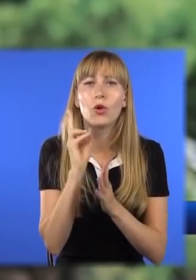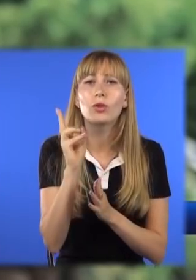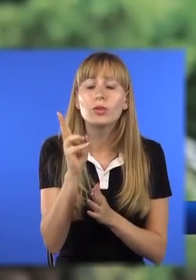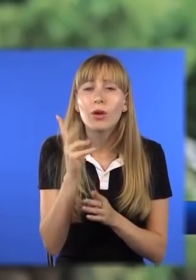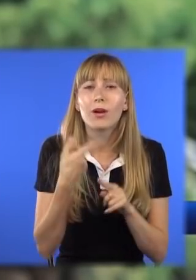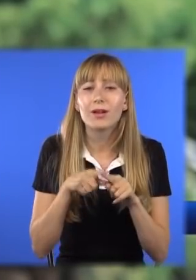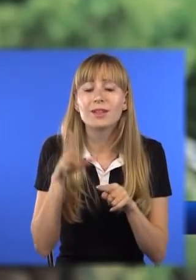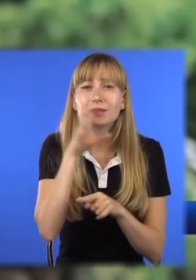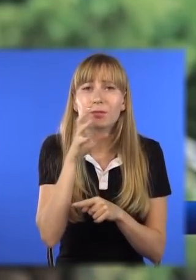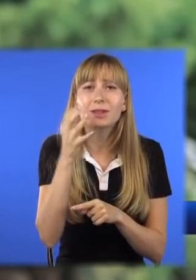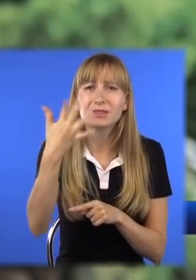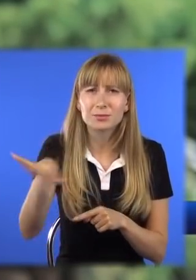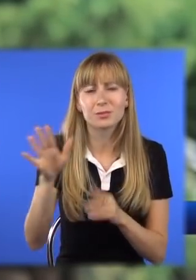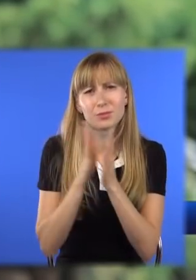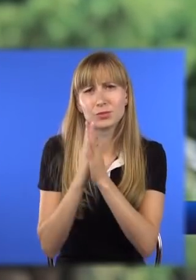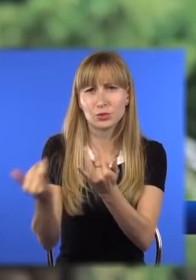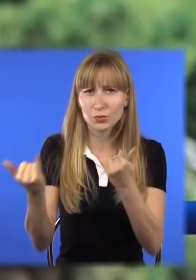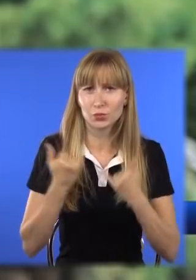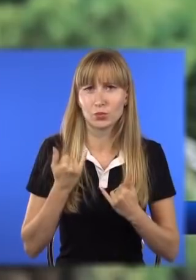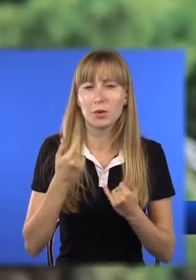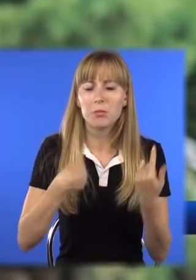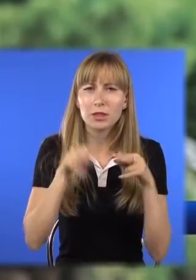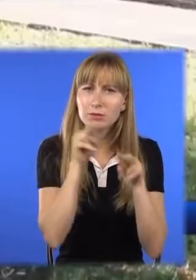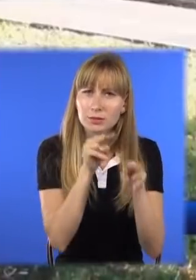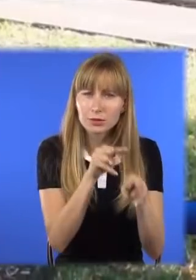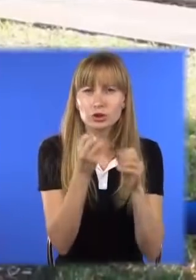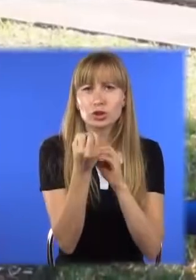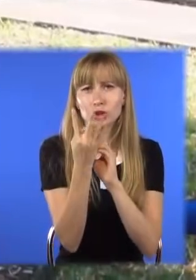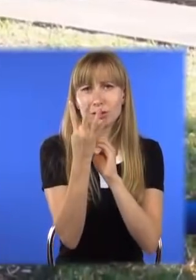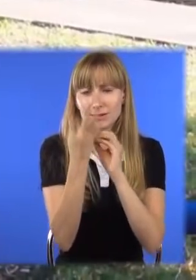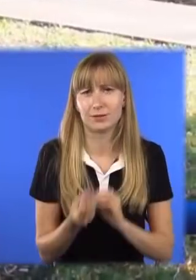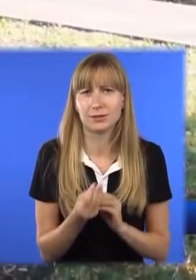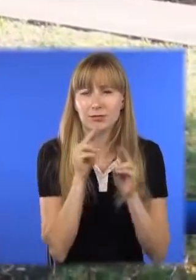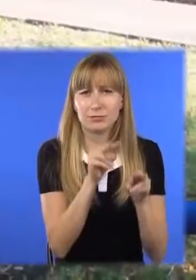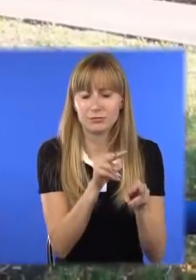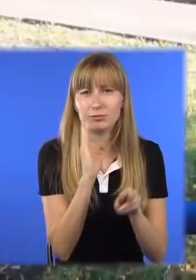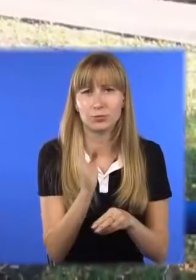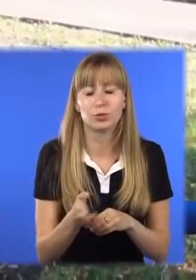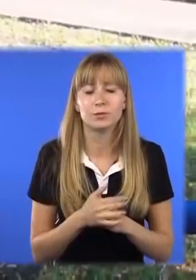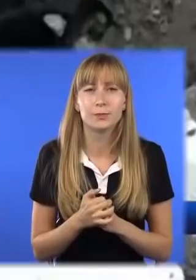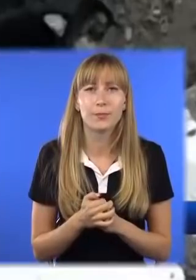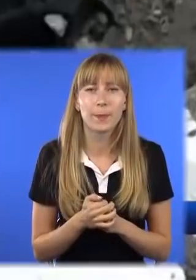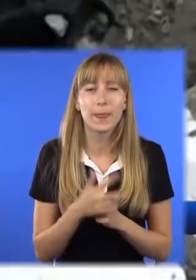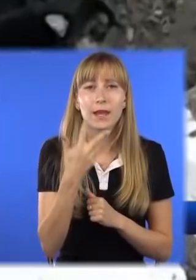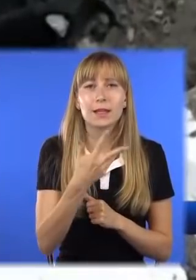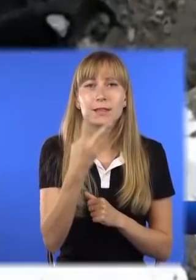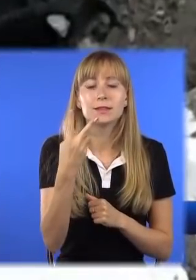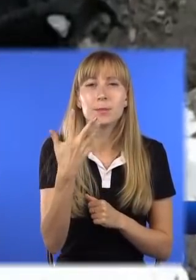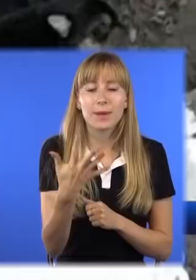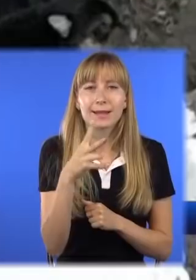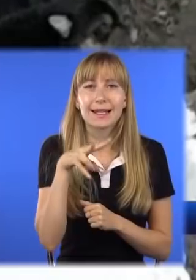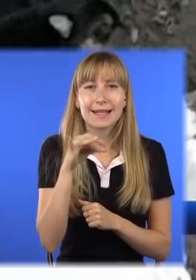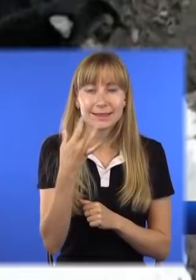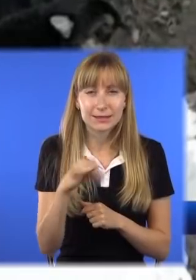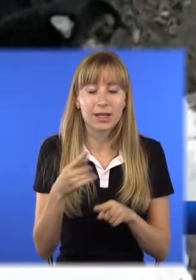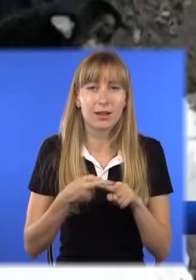нам знайти цю собаку, щоб ми могли за нею пронаблюдати 14 днів. Біля 35-го ліцею місцеві мешканці добре знають цю